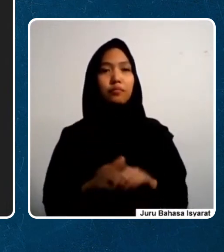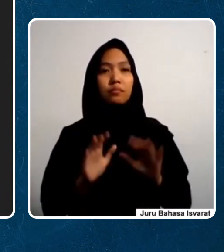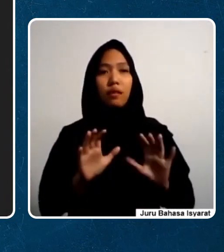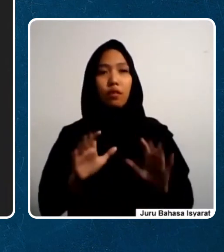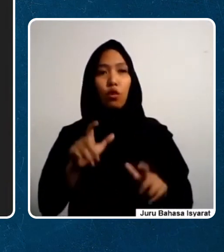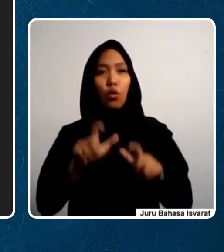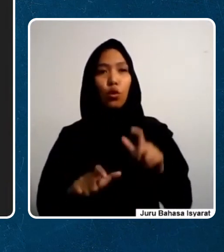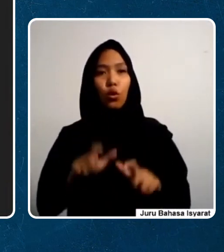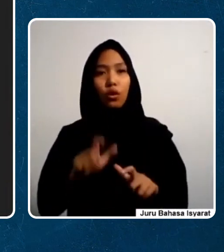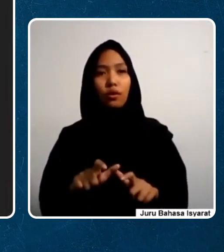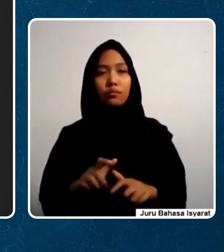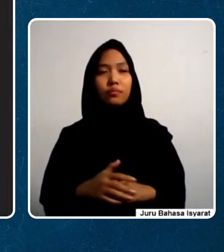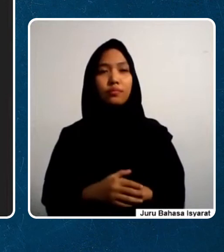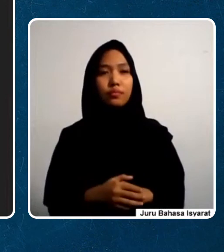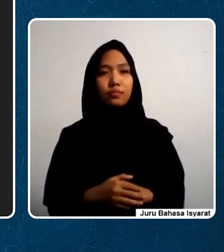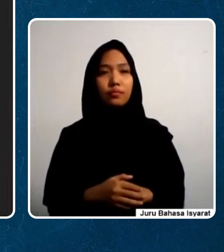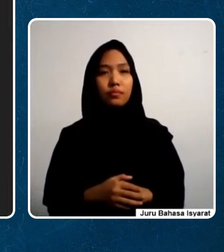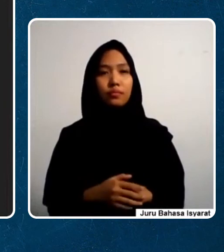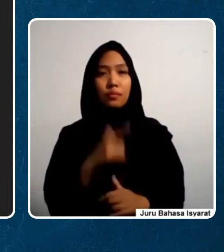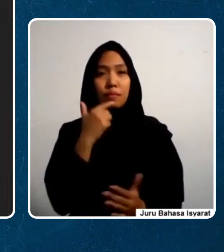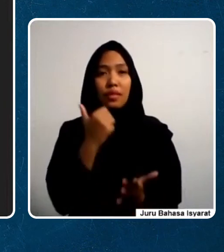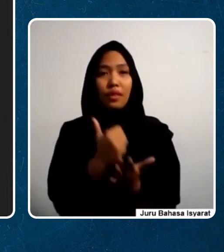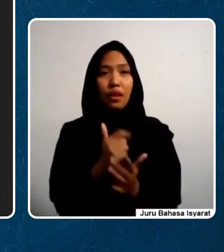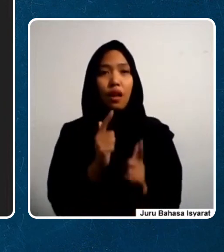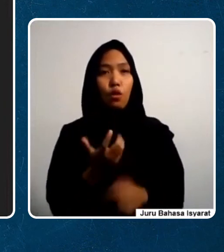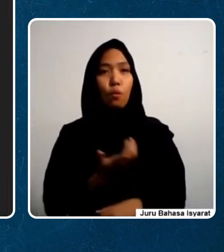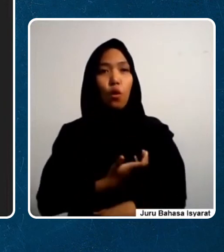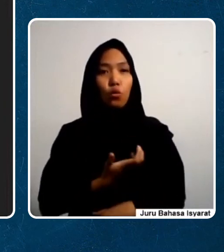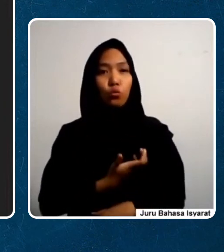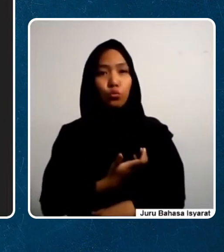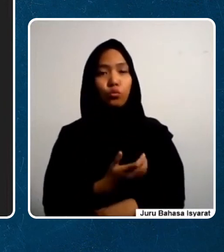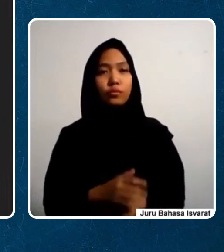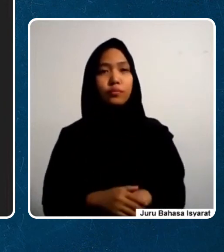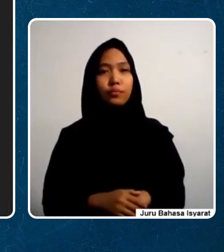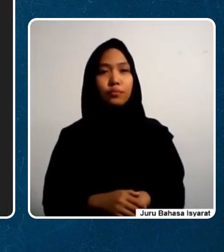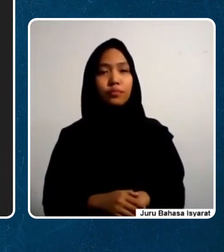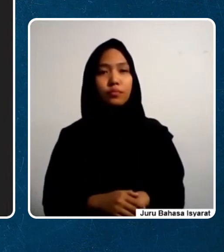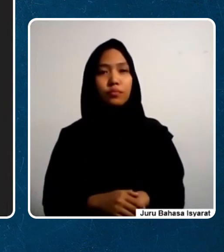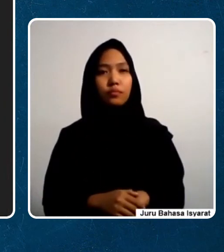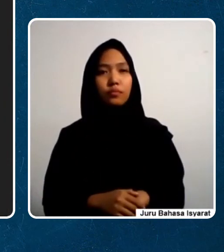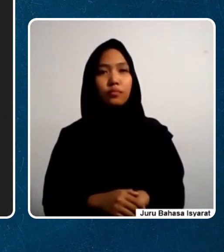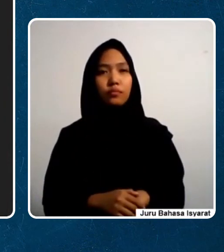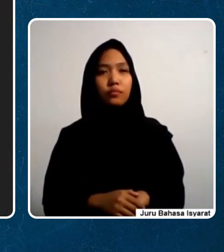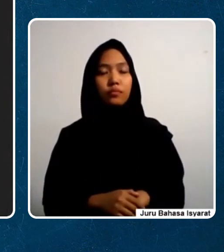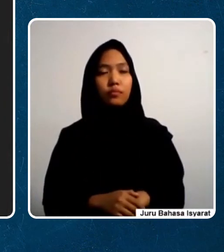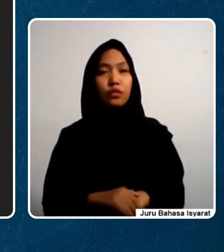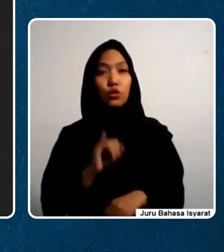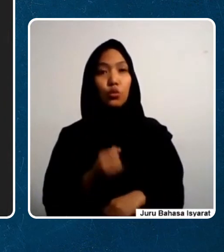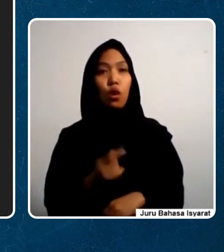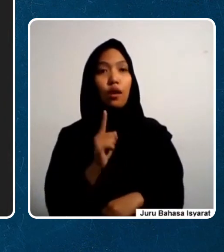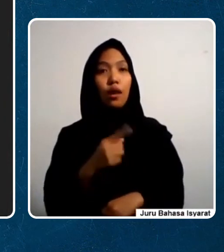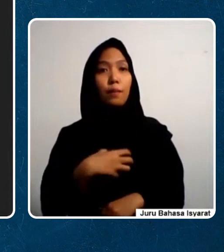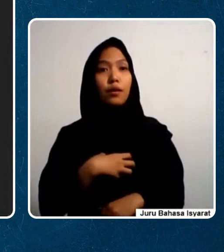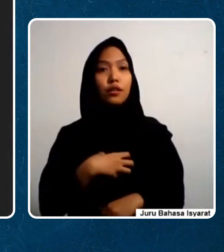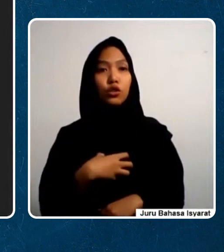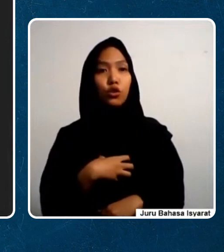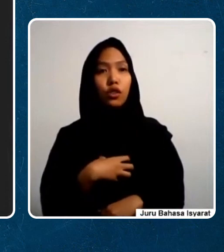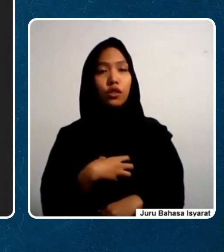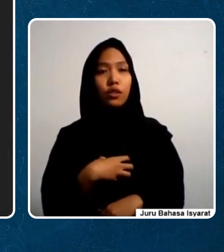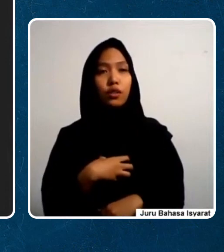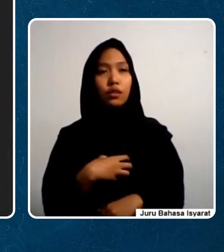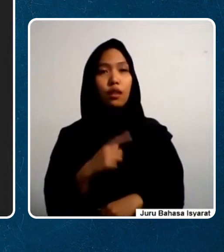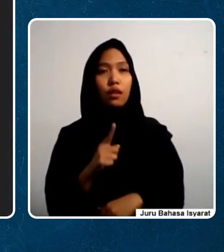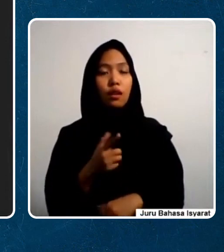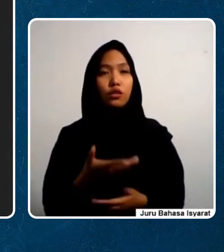Ya. Kita terbuka untuk semua. Itu kan tadi di video banyak dari teman-teman, dari kita bertujuh kita sampai